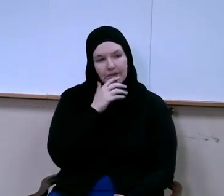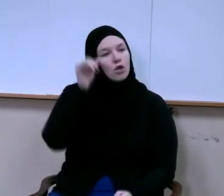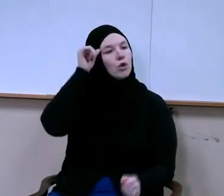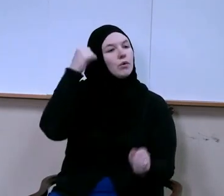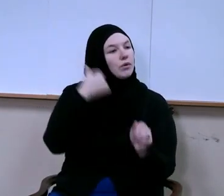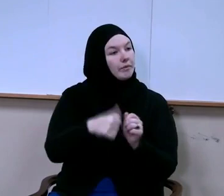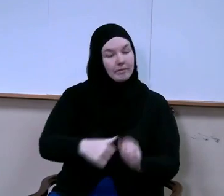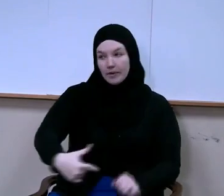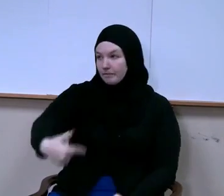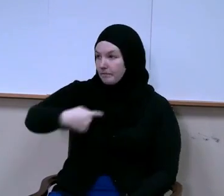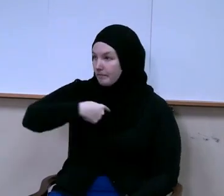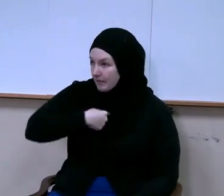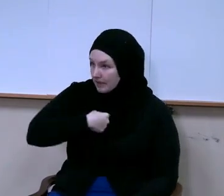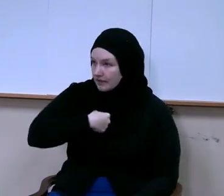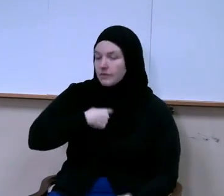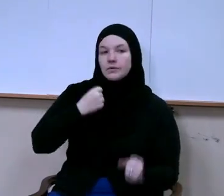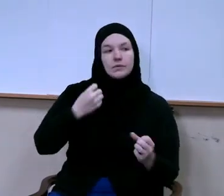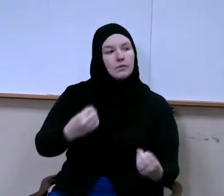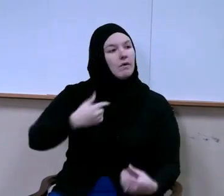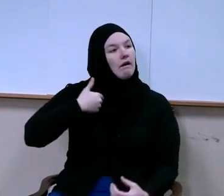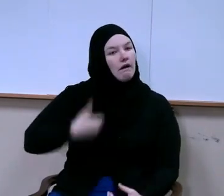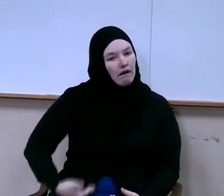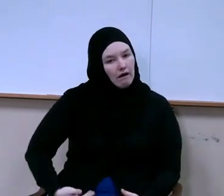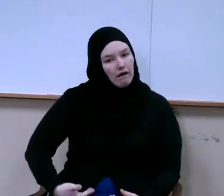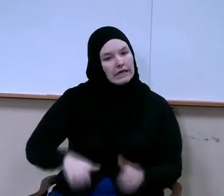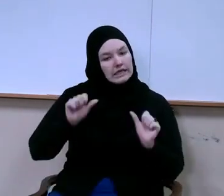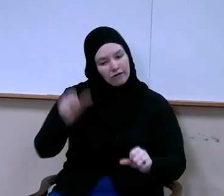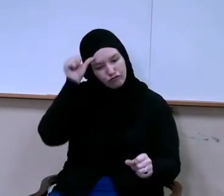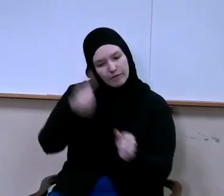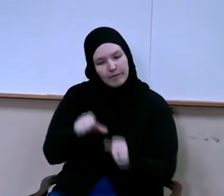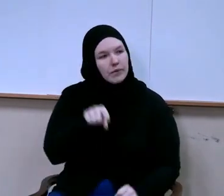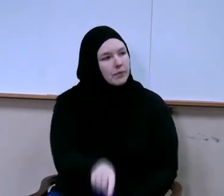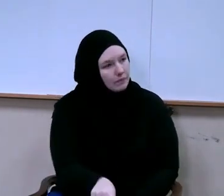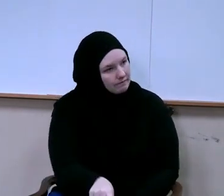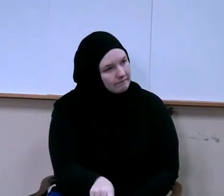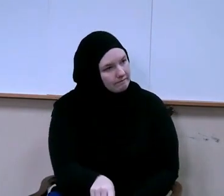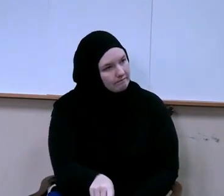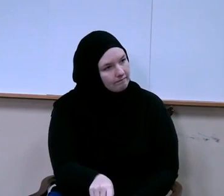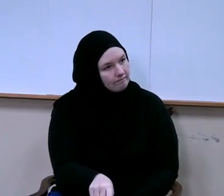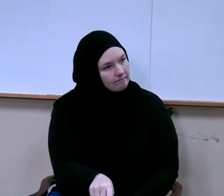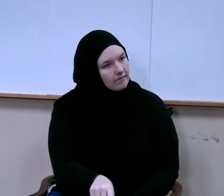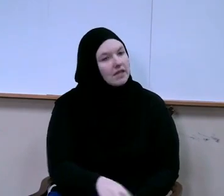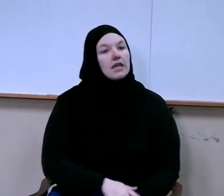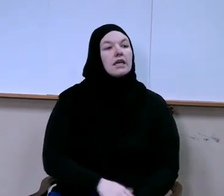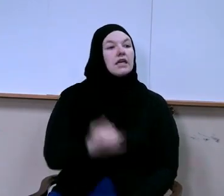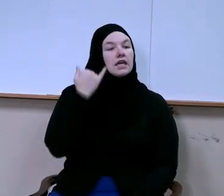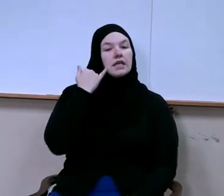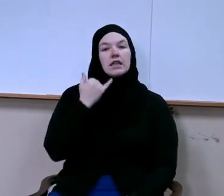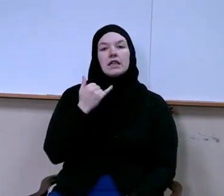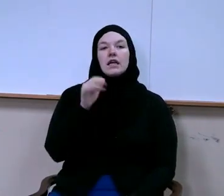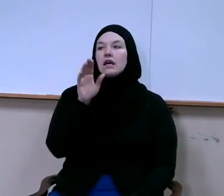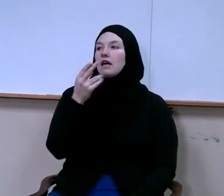أَذْكُرْكُمْ Remember me so that I remember you. In the Hadith